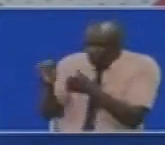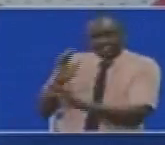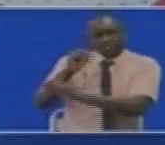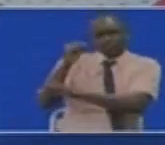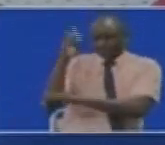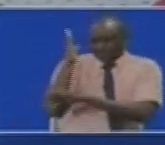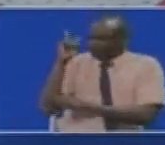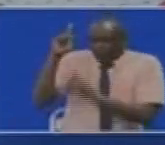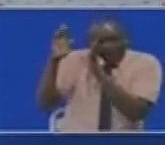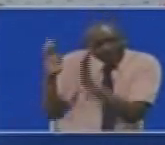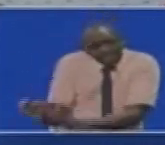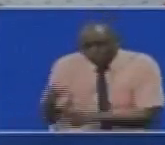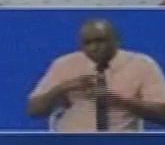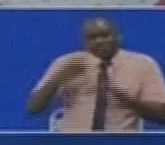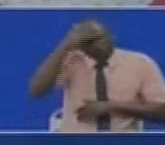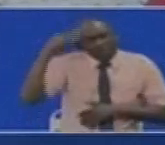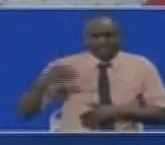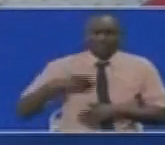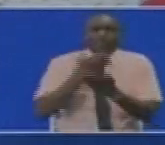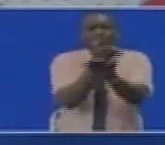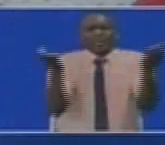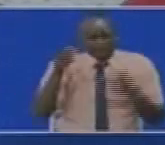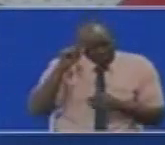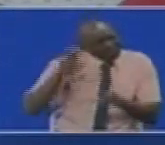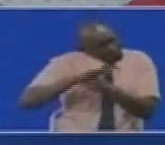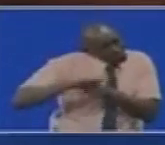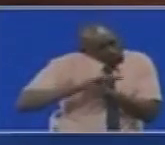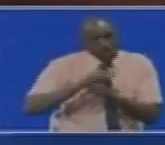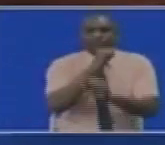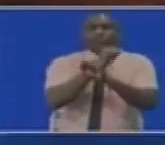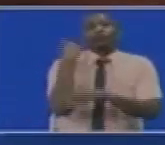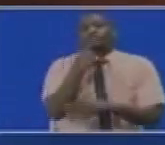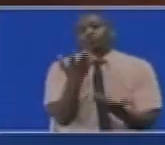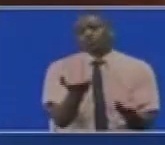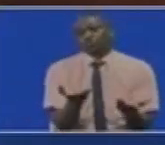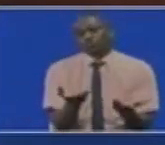mtu mmoja, tunaacha usalama wa raia ambao tunawawakilisha?